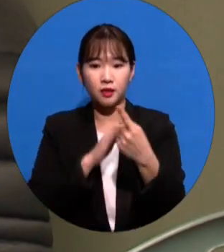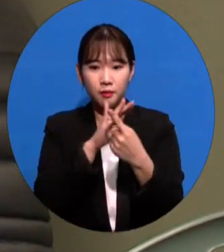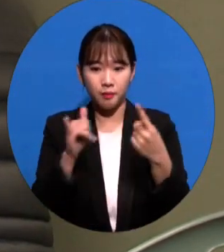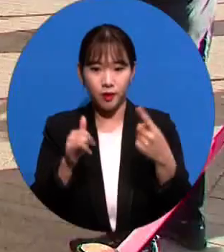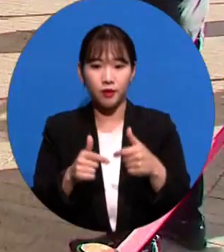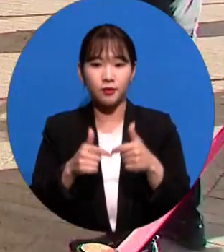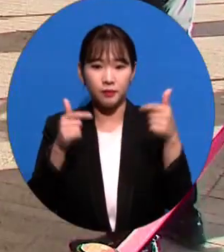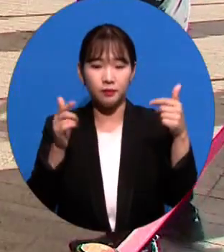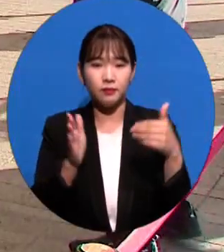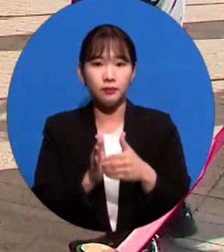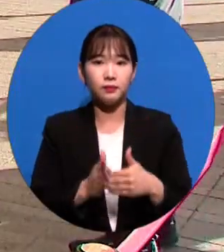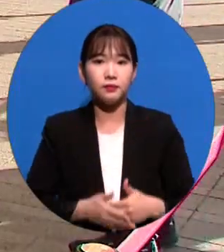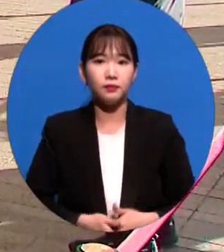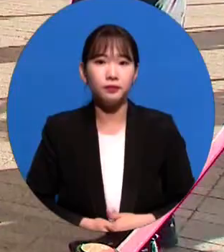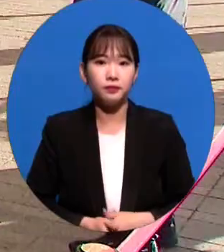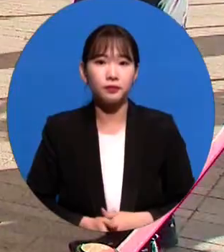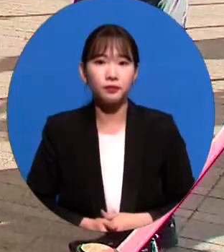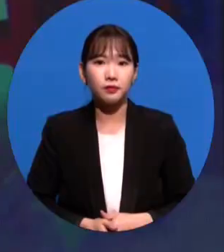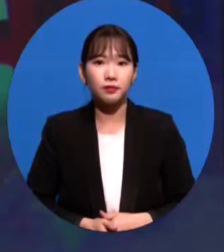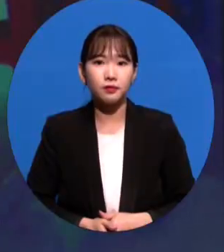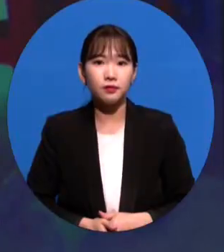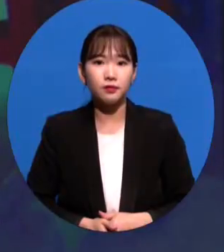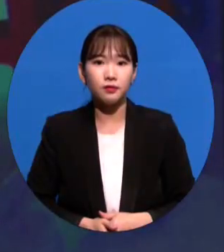351명으로 늘었습니다.